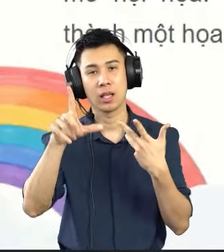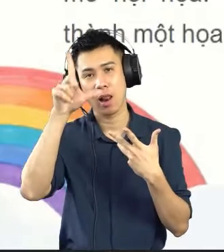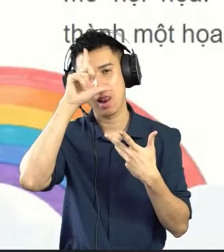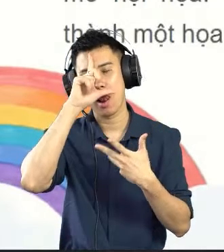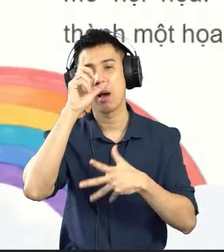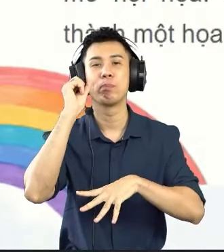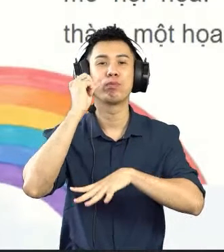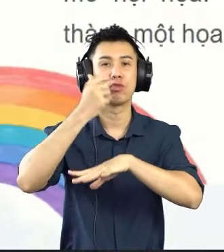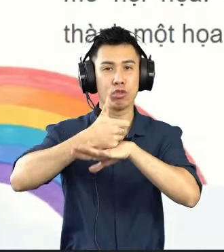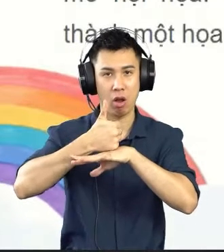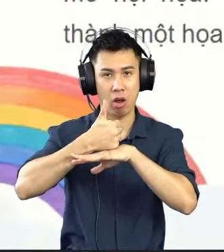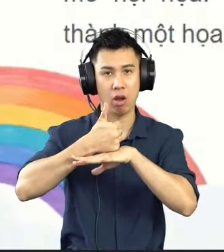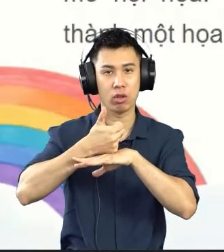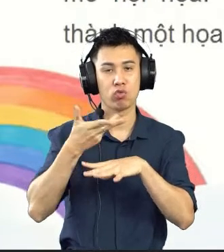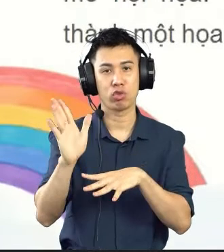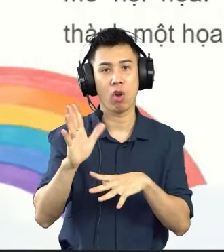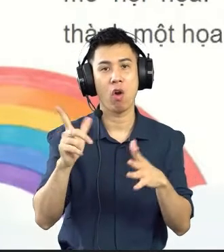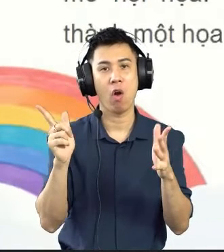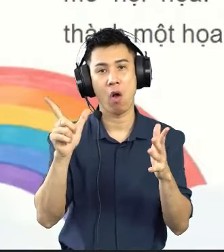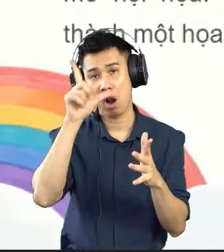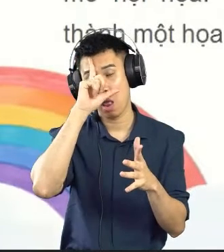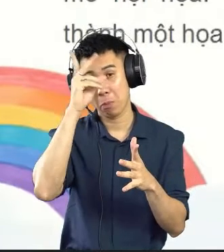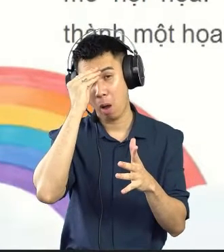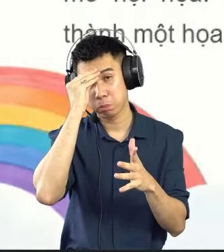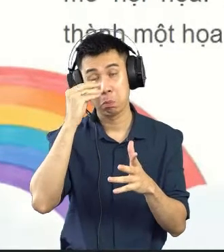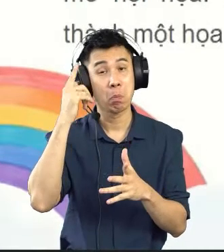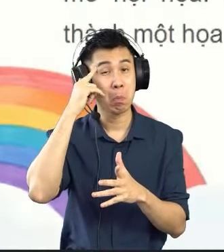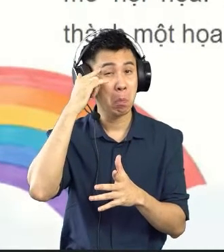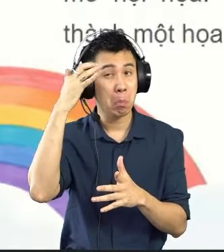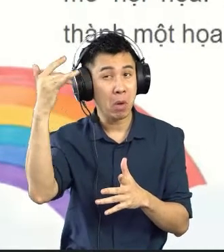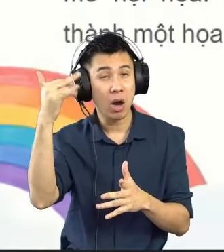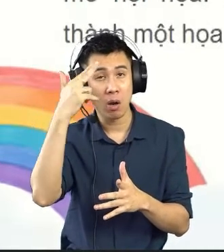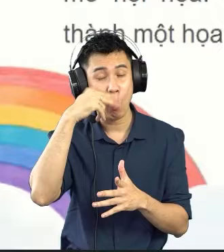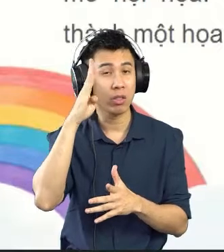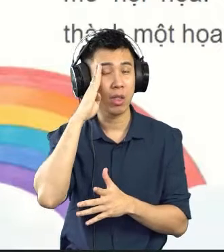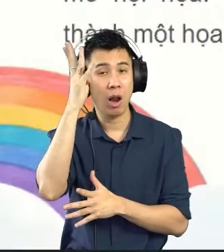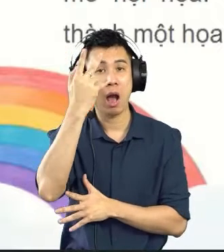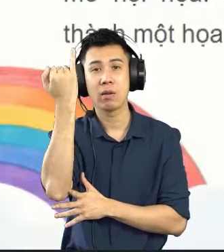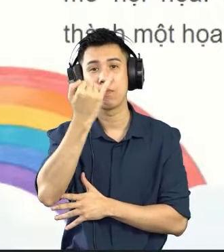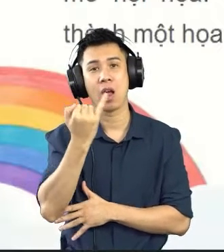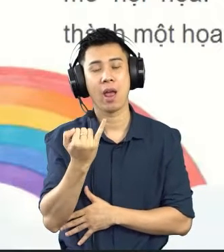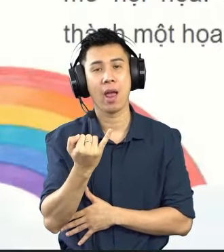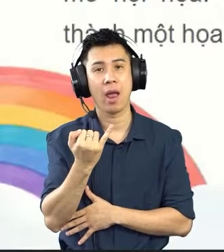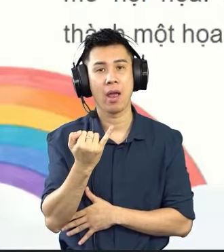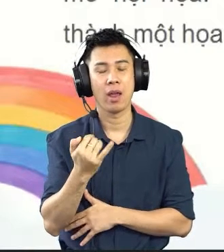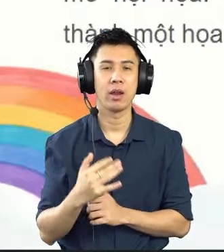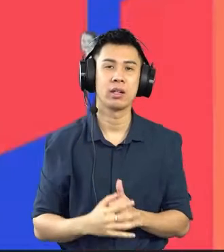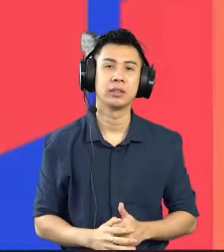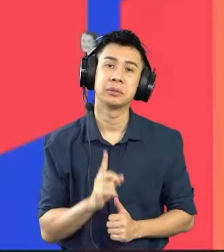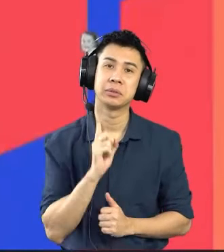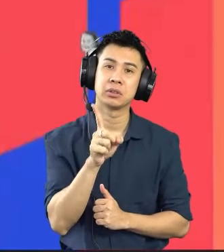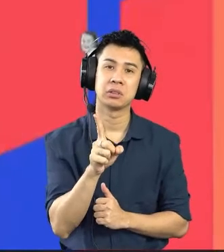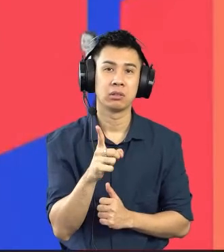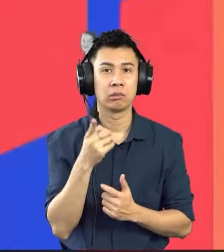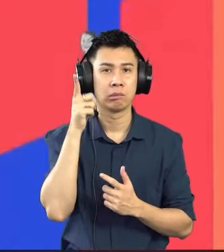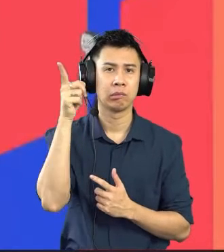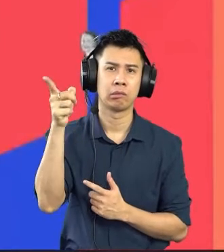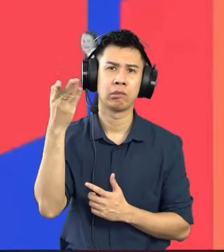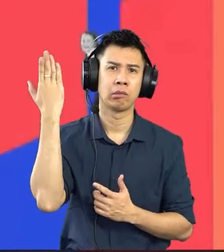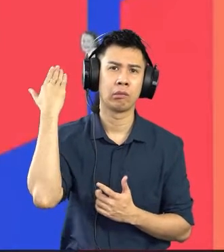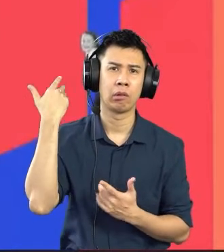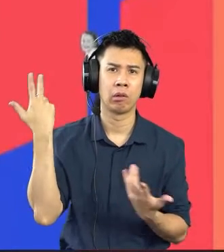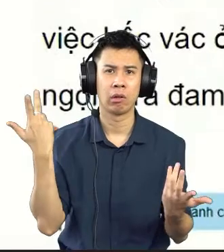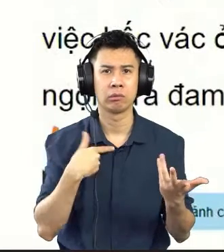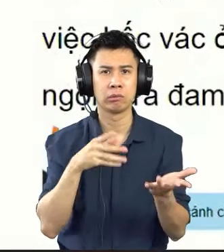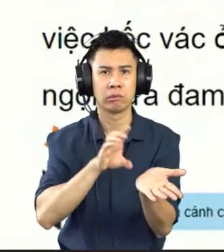trưởng và là nguồn động viên tinh thần cho cả lớp. Khang có một ước mơ nhỏ, đó là được trở thành một họa sĩ trong tương lai. Nhưng mà tuy nhiên, tại cái thời điểm đó thì Hear Us Now